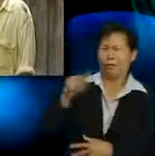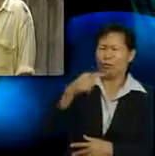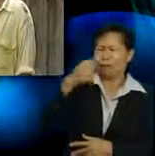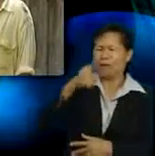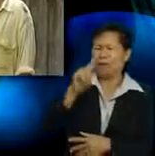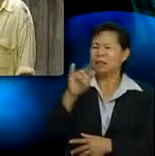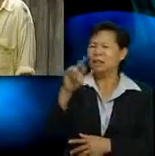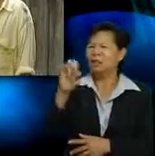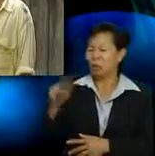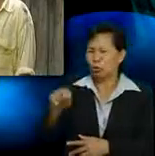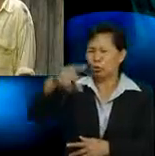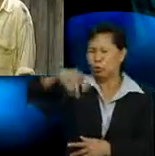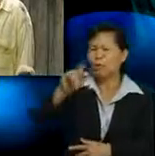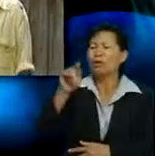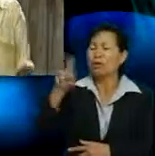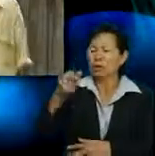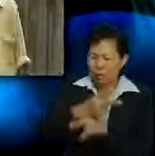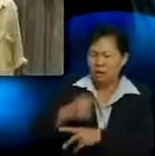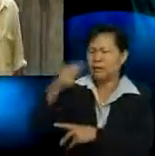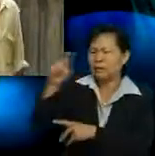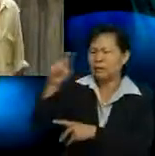yang menjaga, tanyalah dia tok.